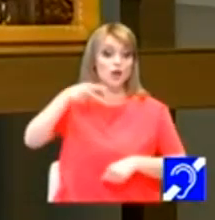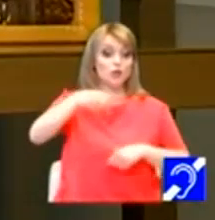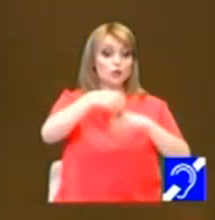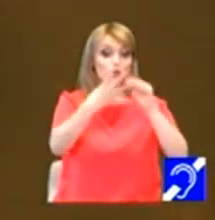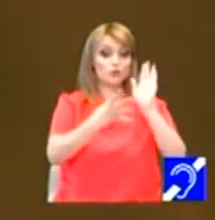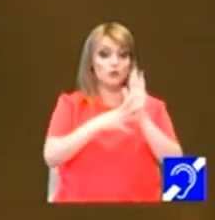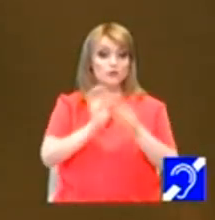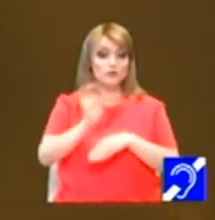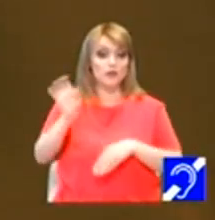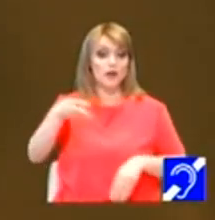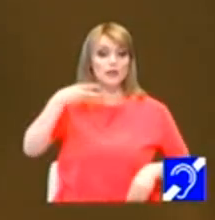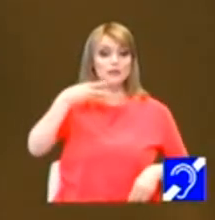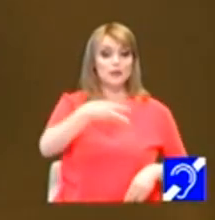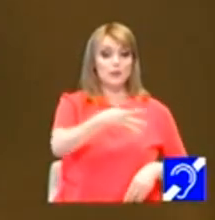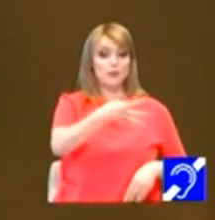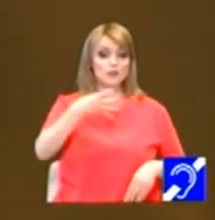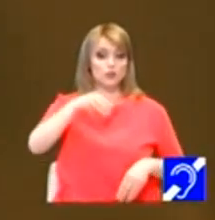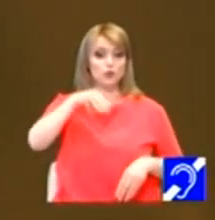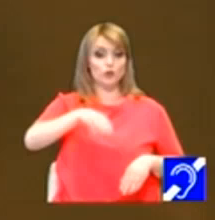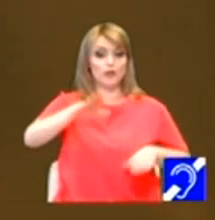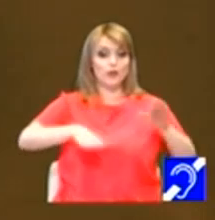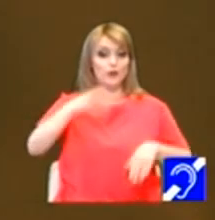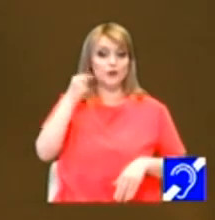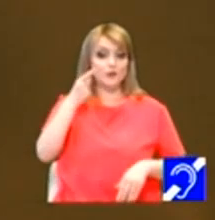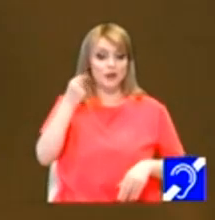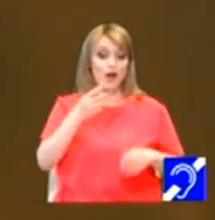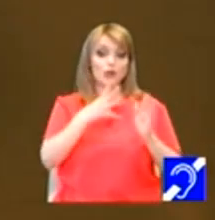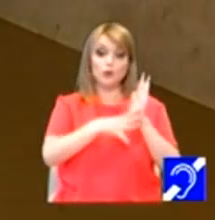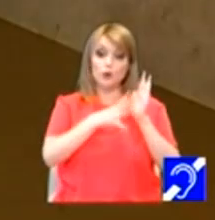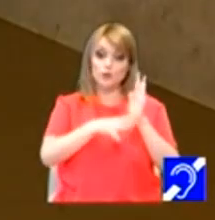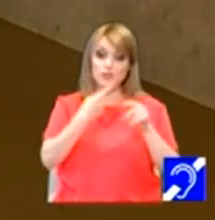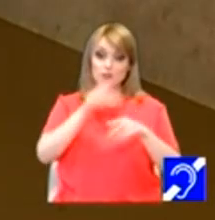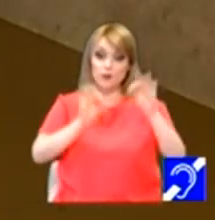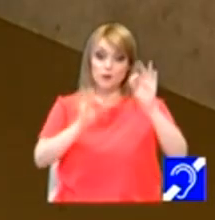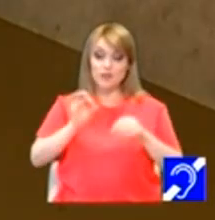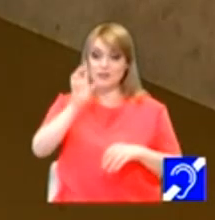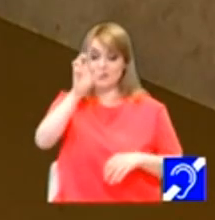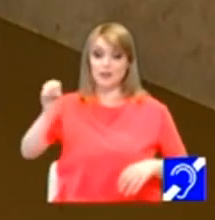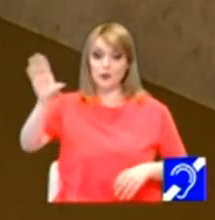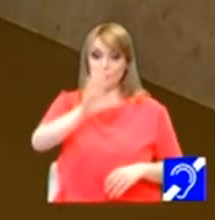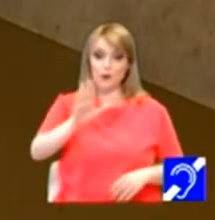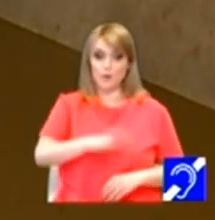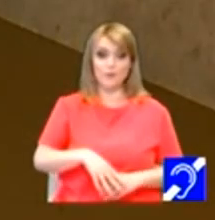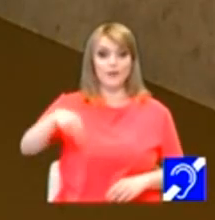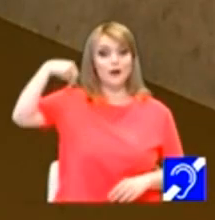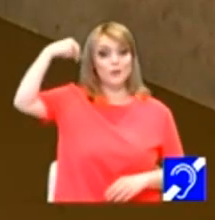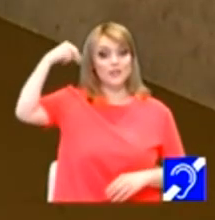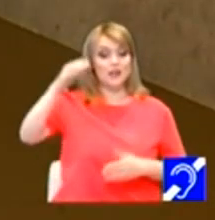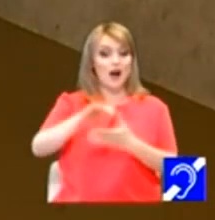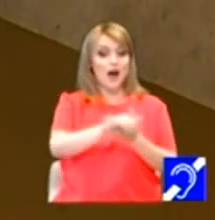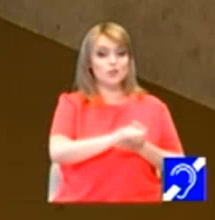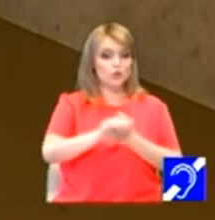exportat 3.940 de tone de miere, din care 90% în Uniunea Europeană. Președintele